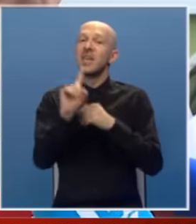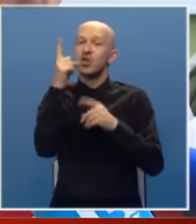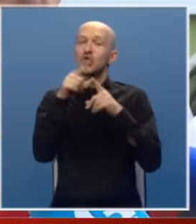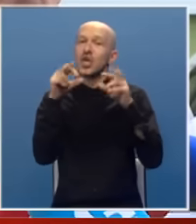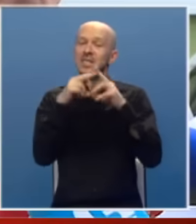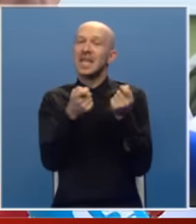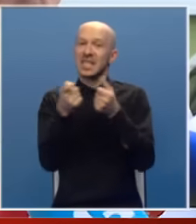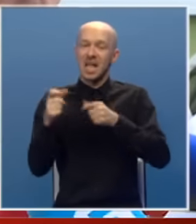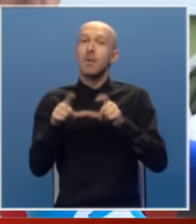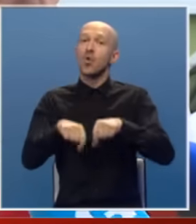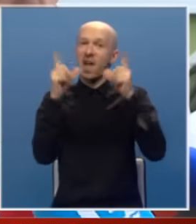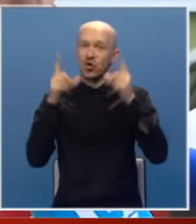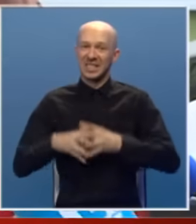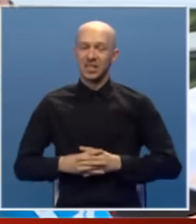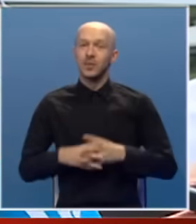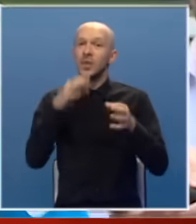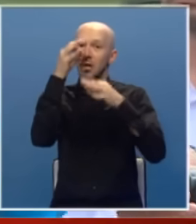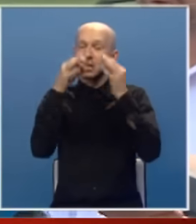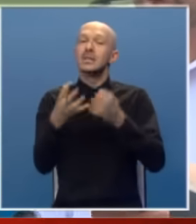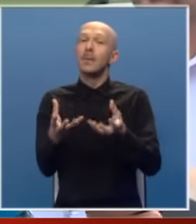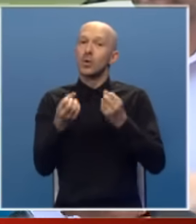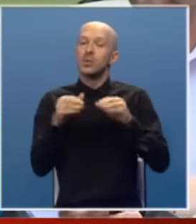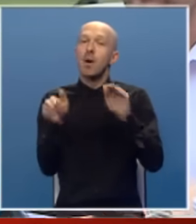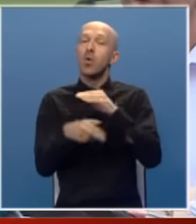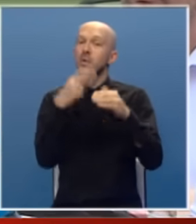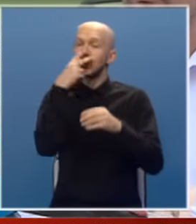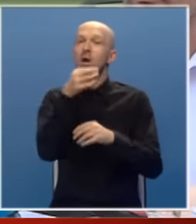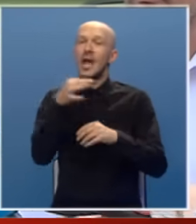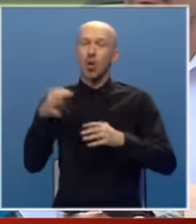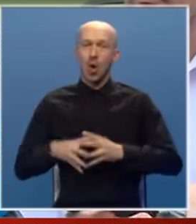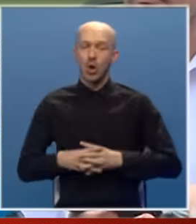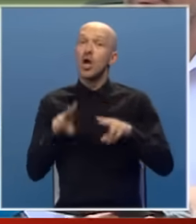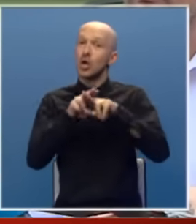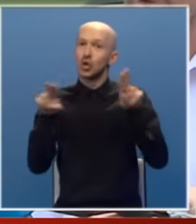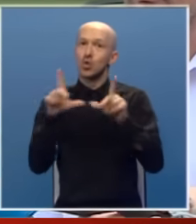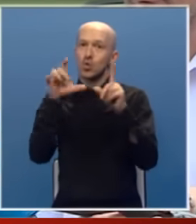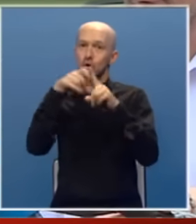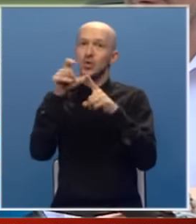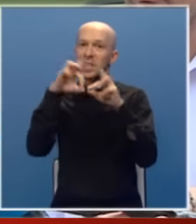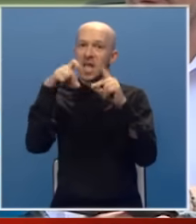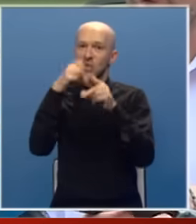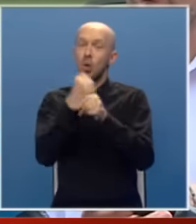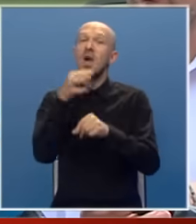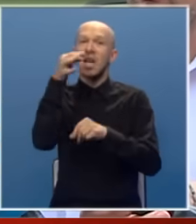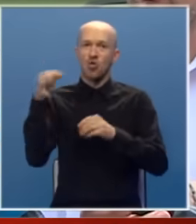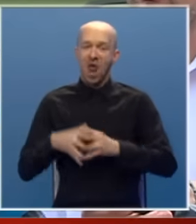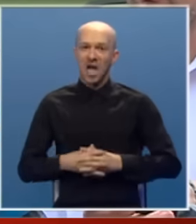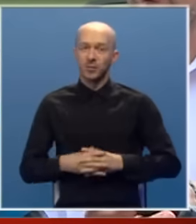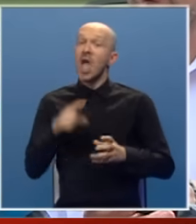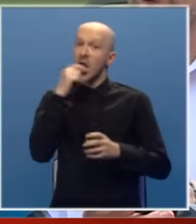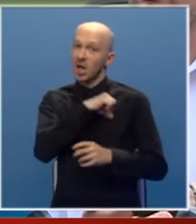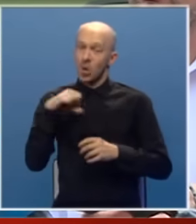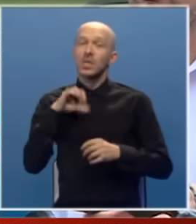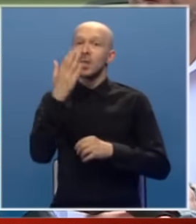sa detaljima u javnost. Istraga se poduzma pod nadzorom kantona tužilaštva Unsko-Sanskog kantona. Rekao sam